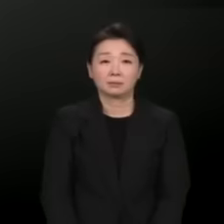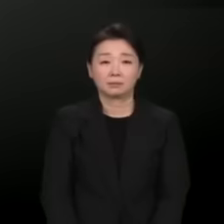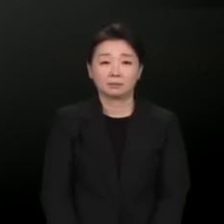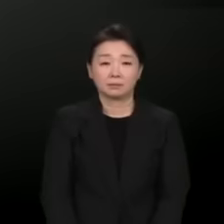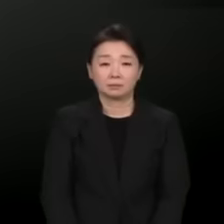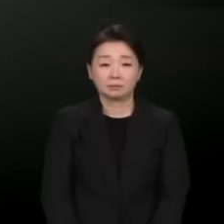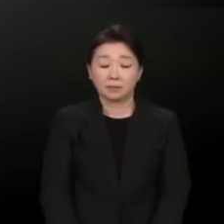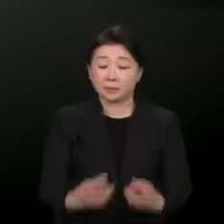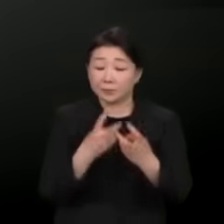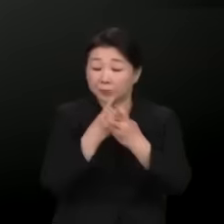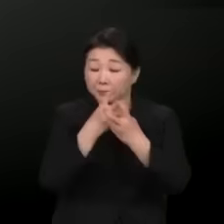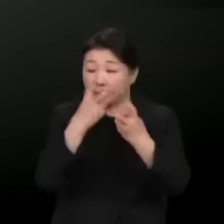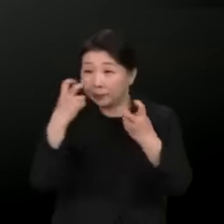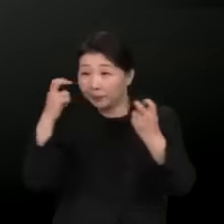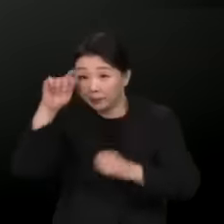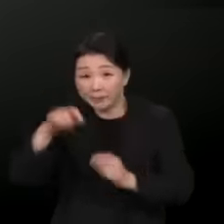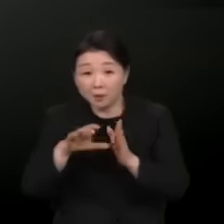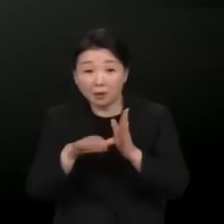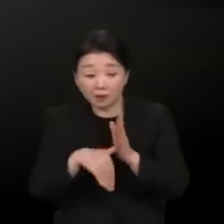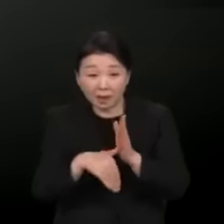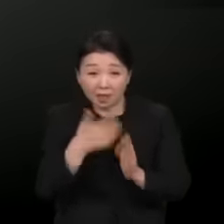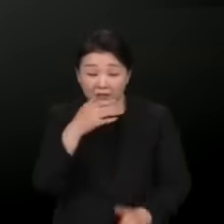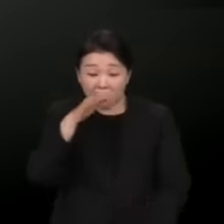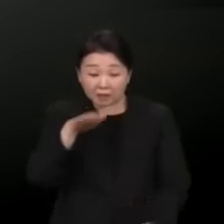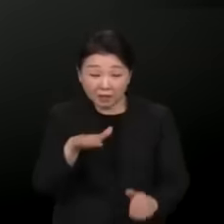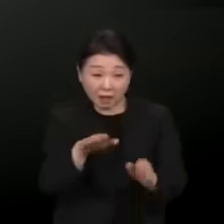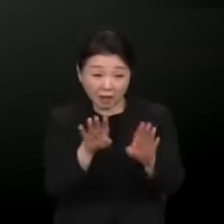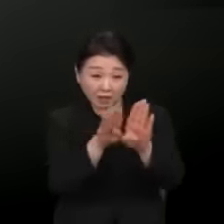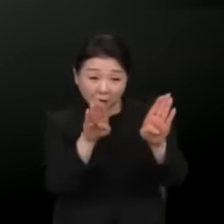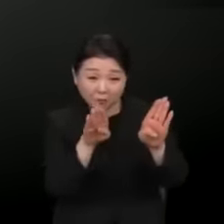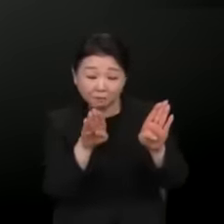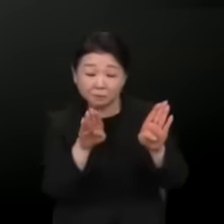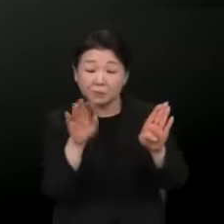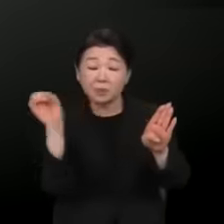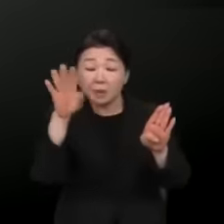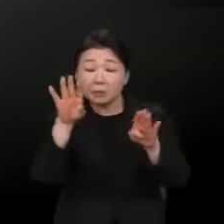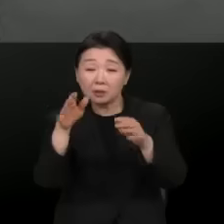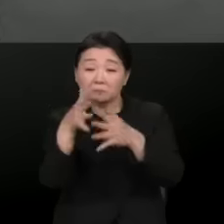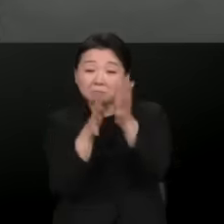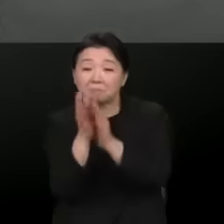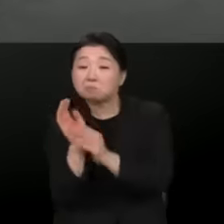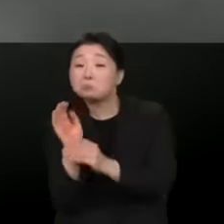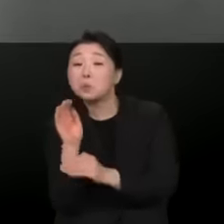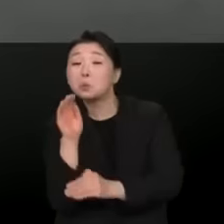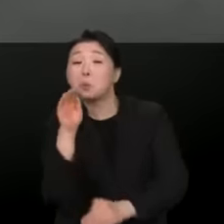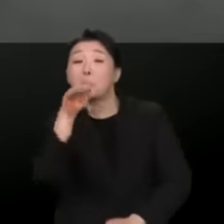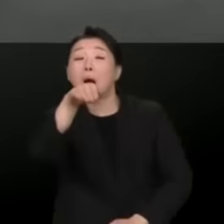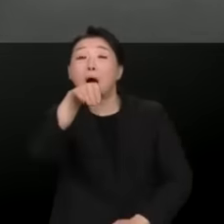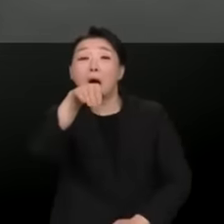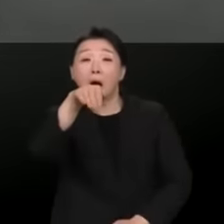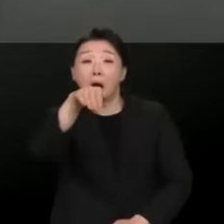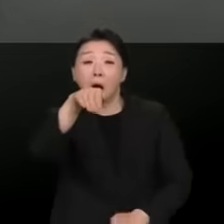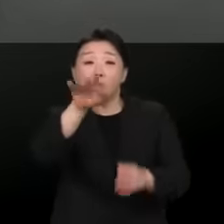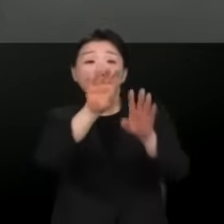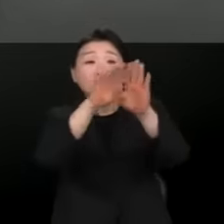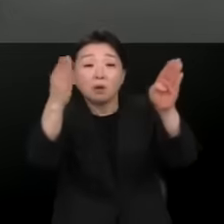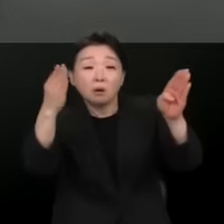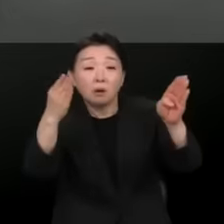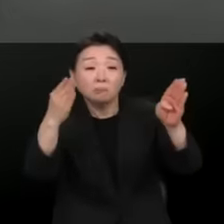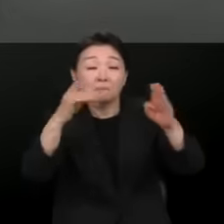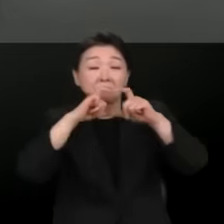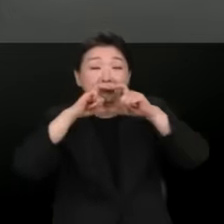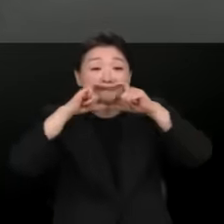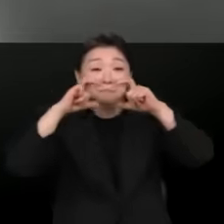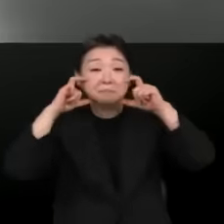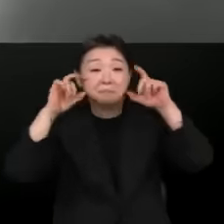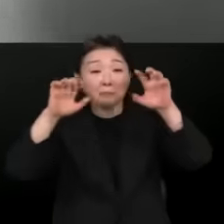모두 잠든 새벽, 식당 창문 앞에 목장 갑 낀 손이 쑥 올라옵니다. 문이 열리자 이번에는 마스크 낀